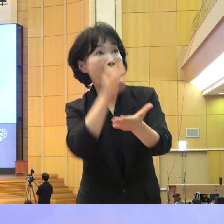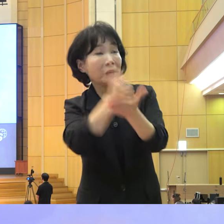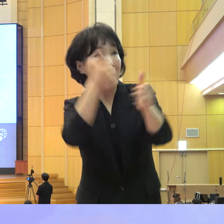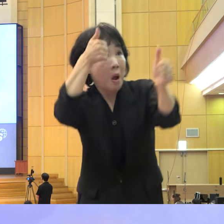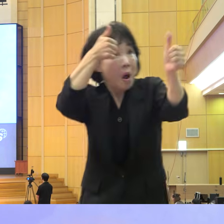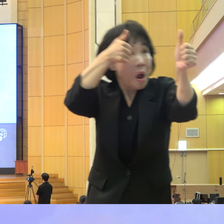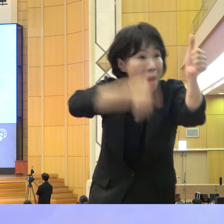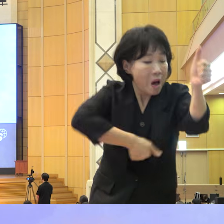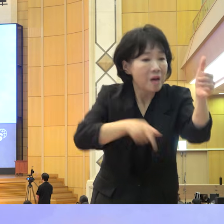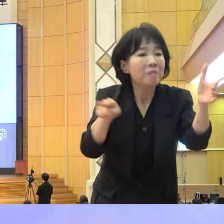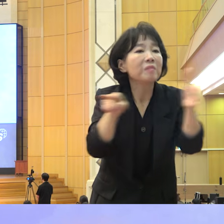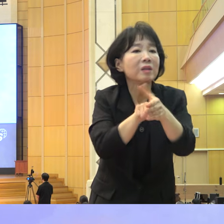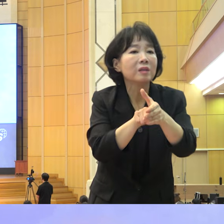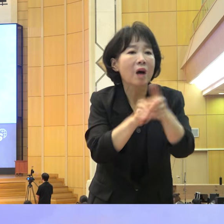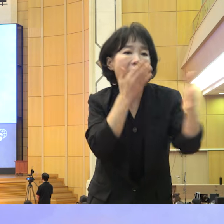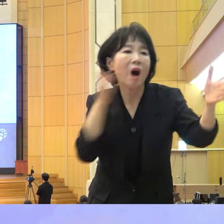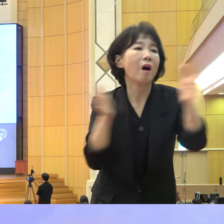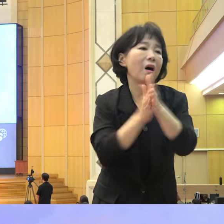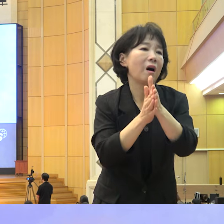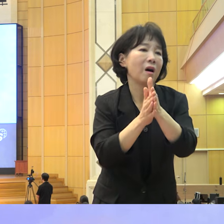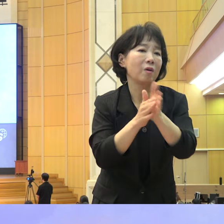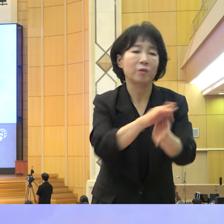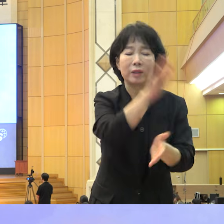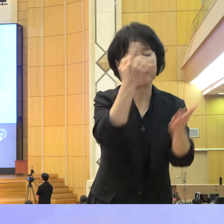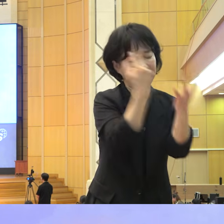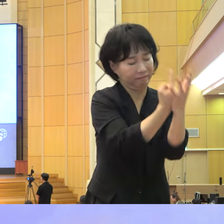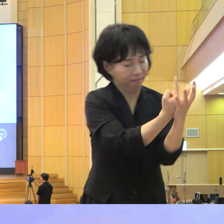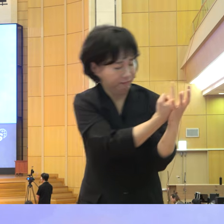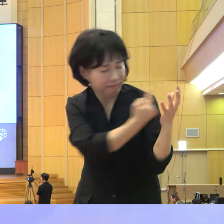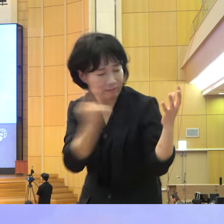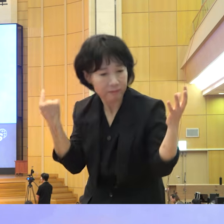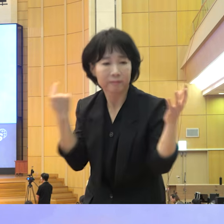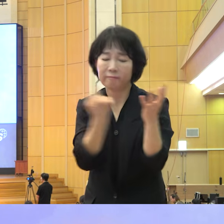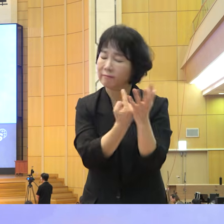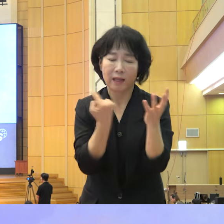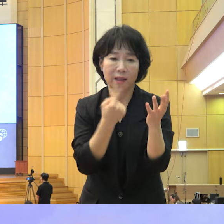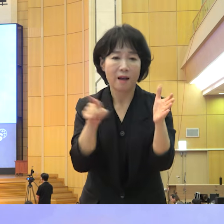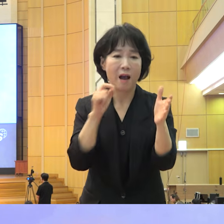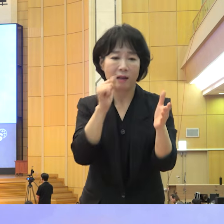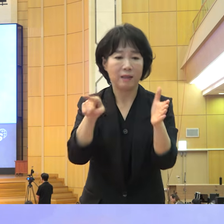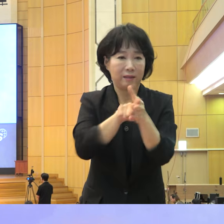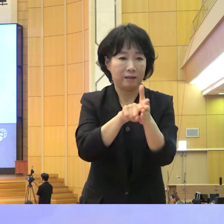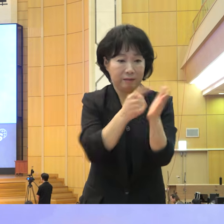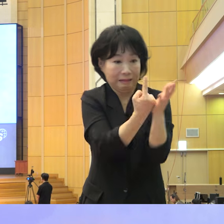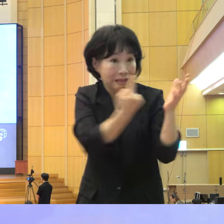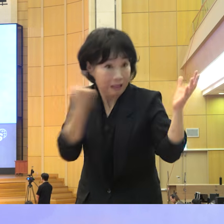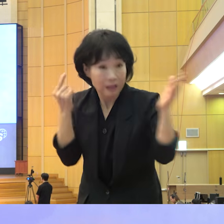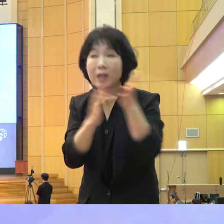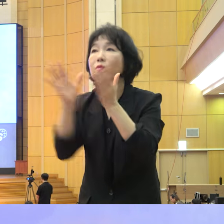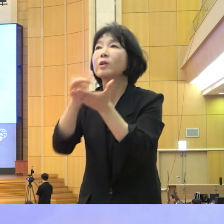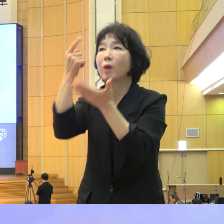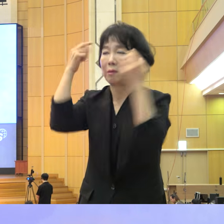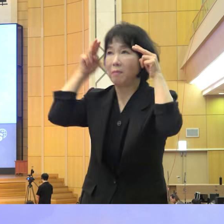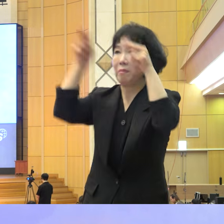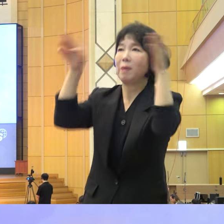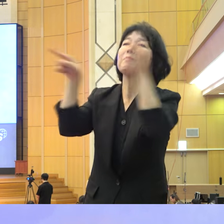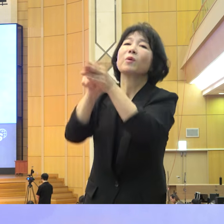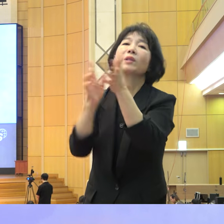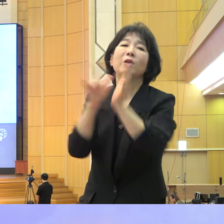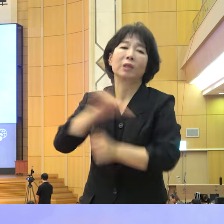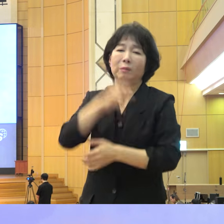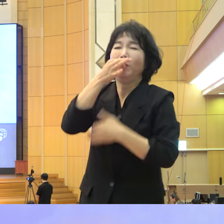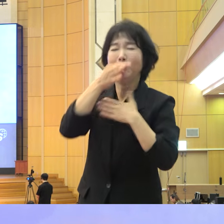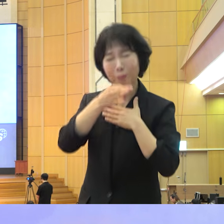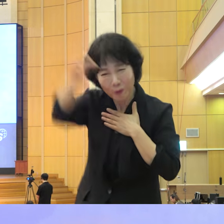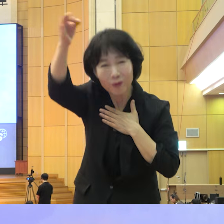적그리스도를 믿는다는 뜻이고, 우리는 그런 어려운 문제가 오더라도 오직 예수 그리스도만 믿고 예수의